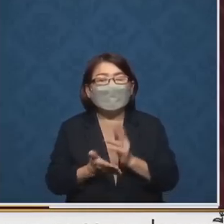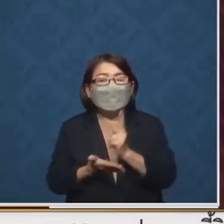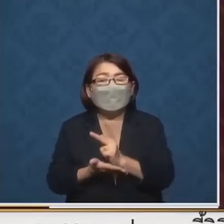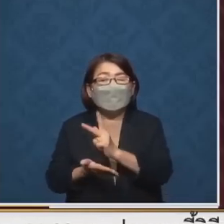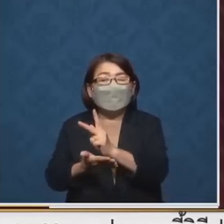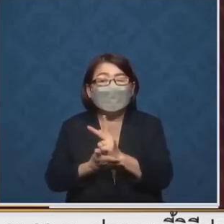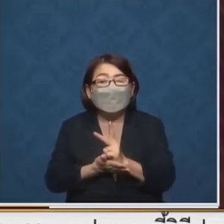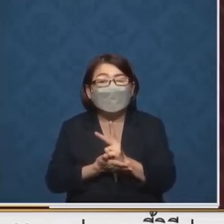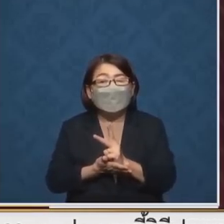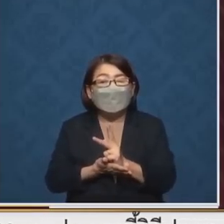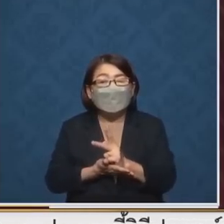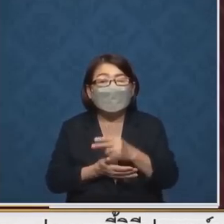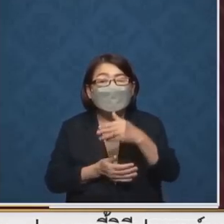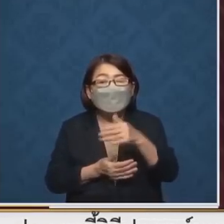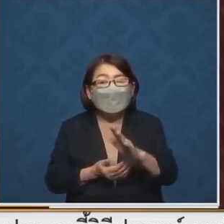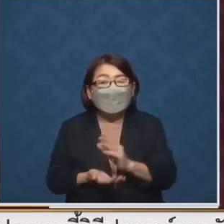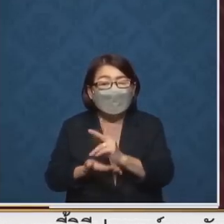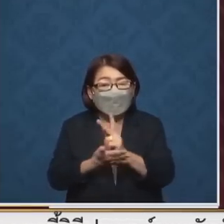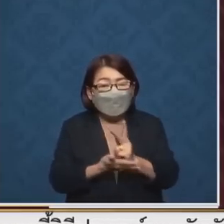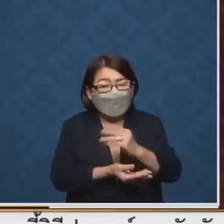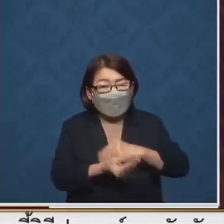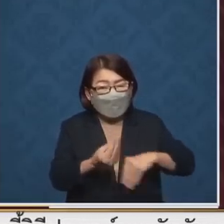บประมาณแผนดินไปดแผนต่ไปครับ